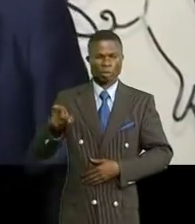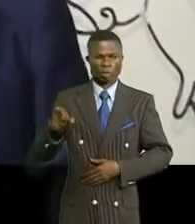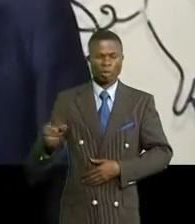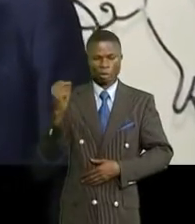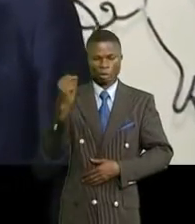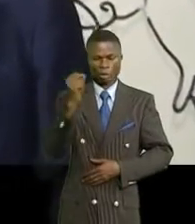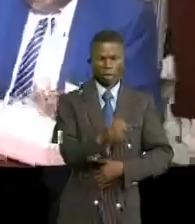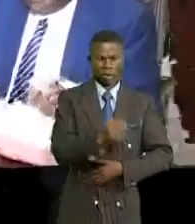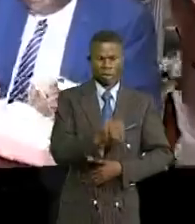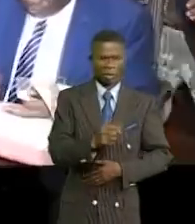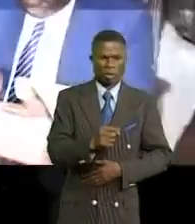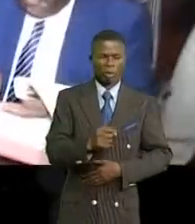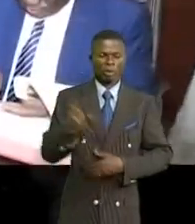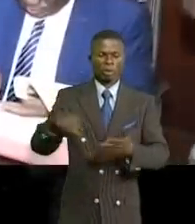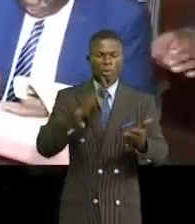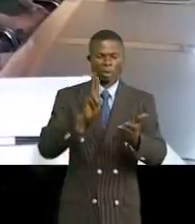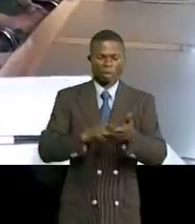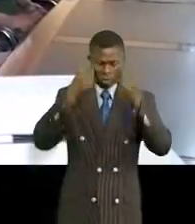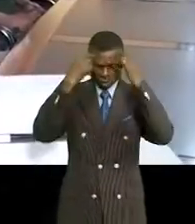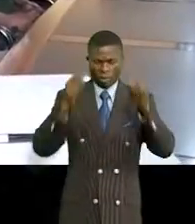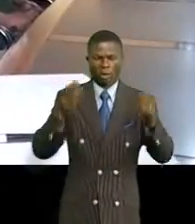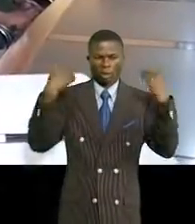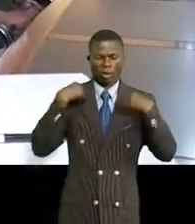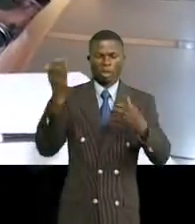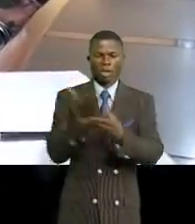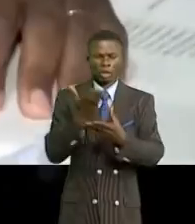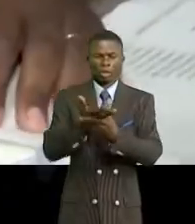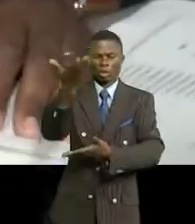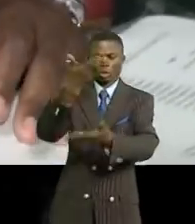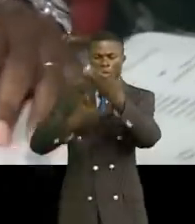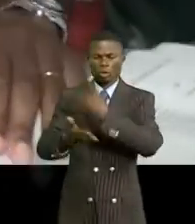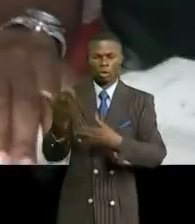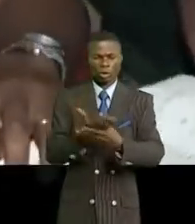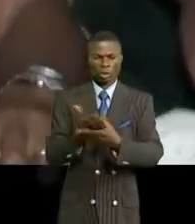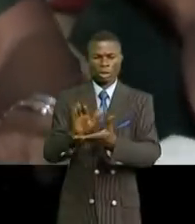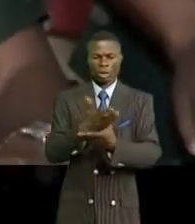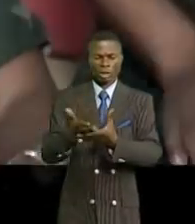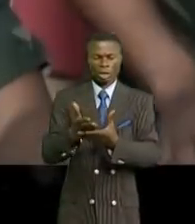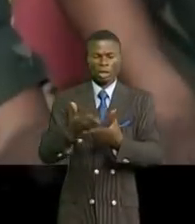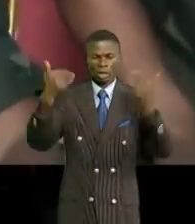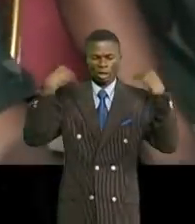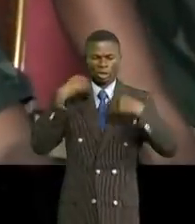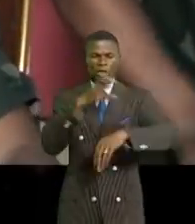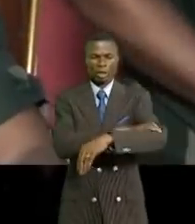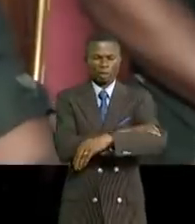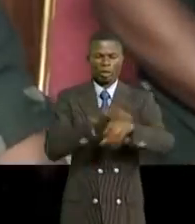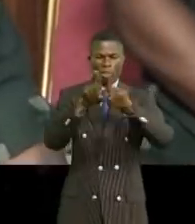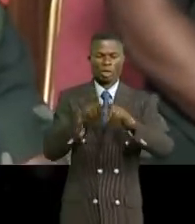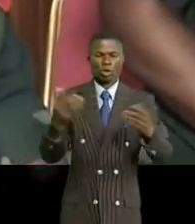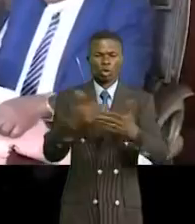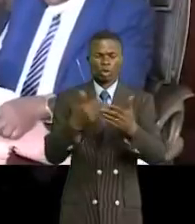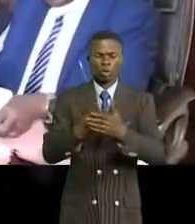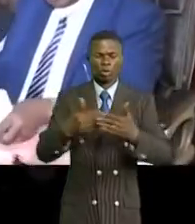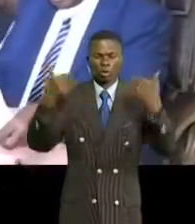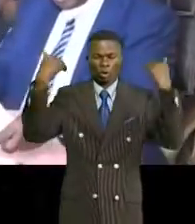à l'échec des signataires procès verbaux des remise et reprise entre le gouvernant militaire entre ans il est né général john hill ou goya